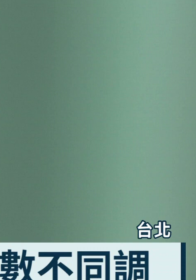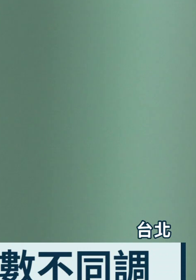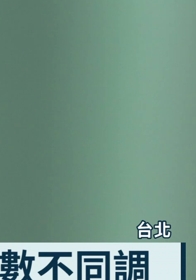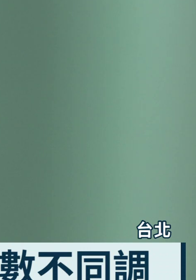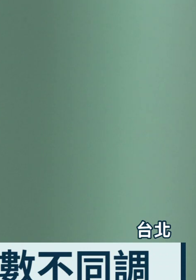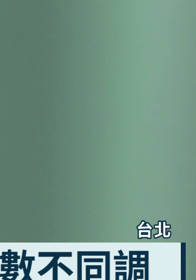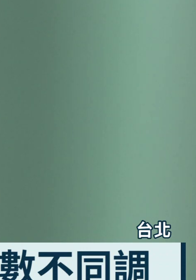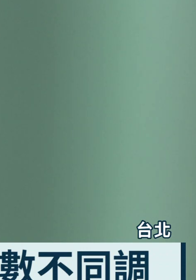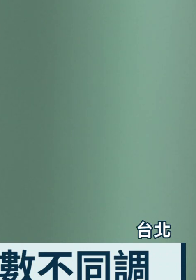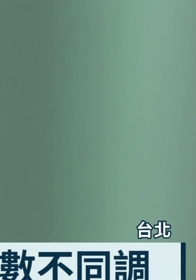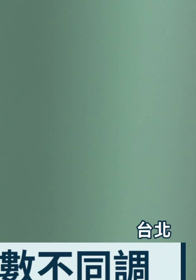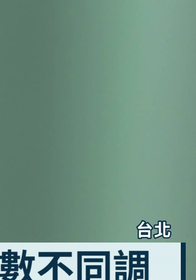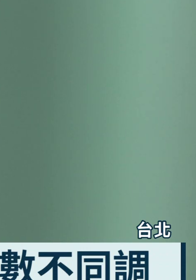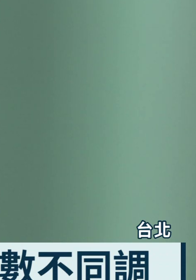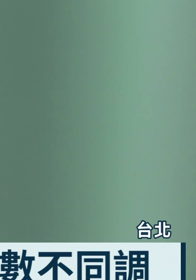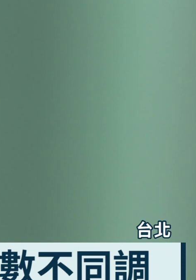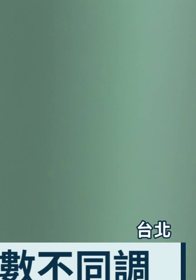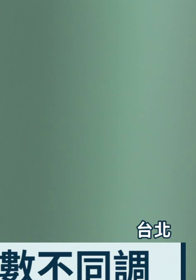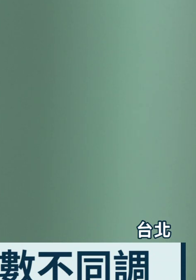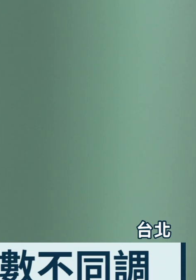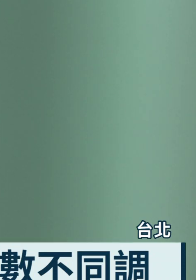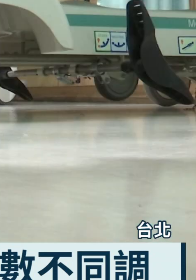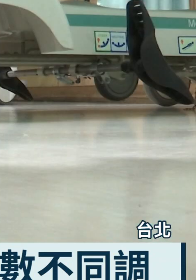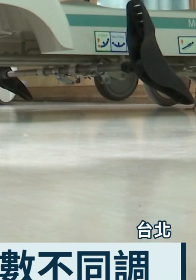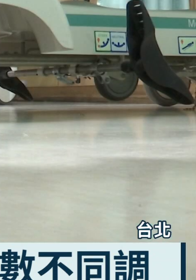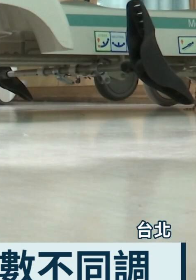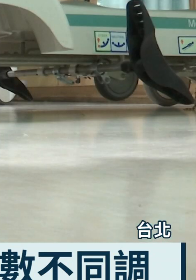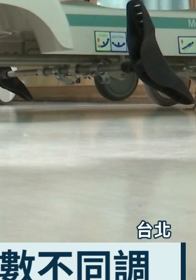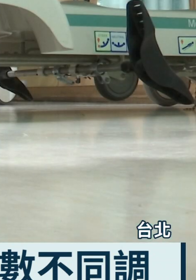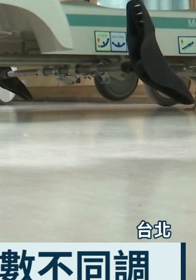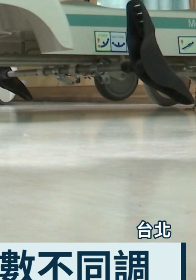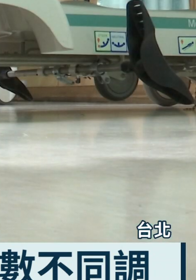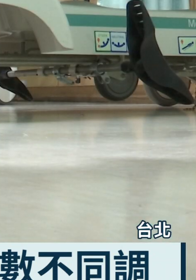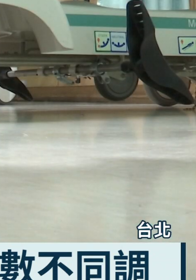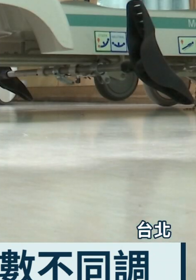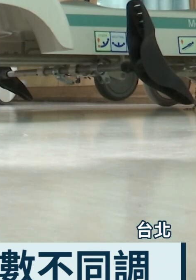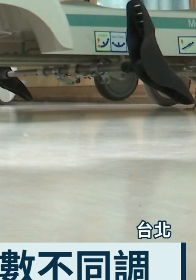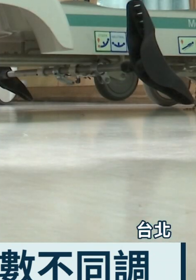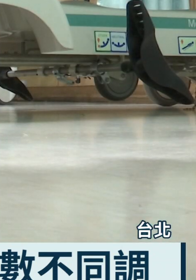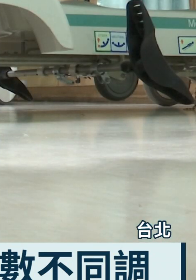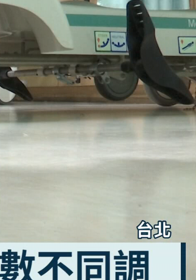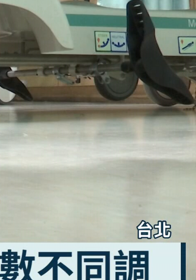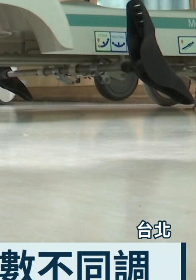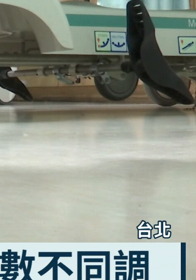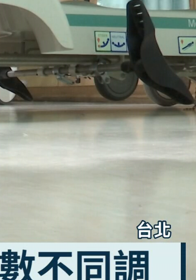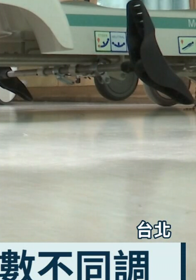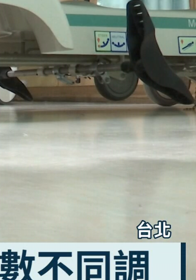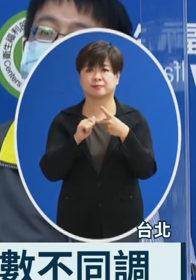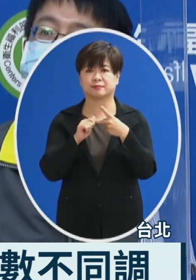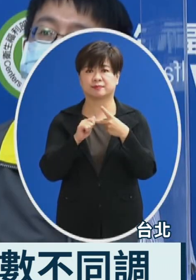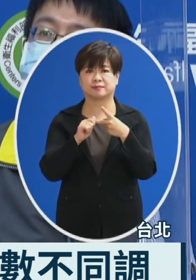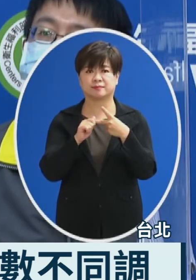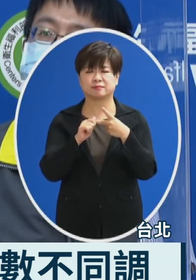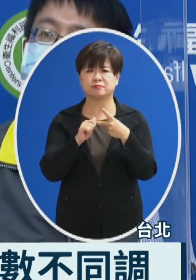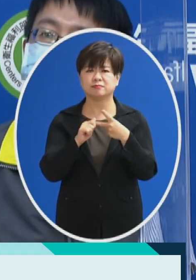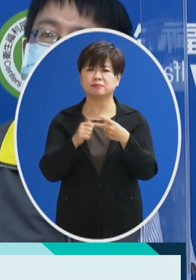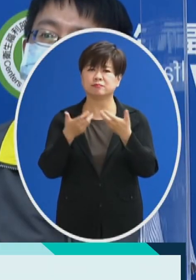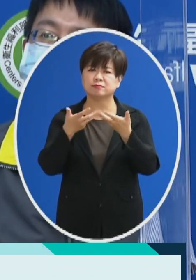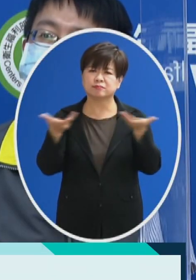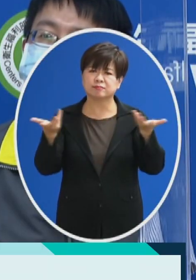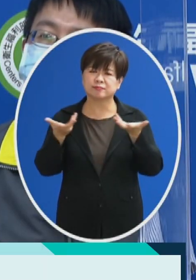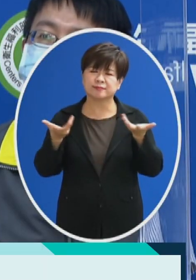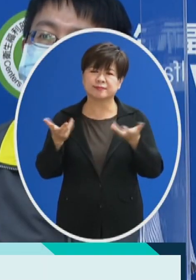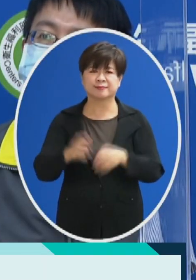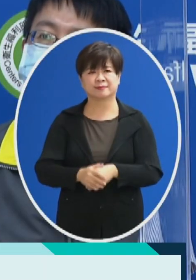数，北市和中央数字不同，柯文哲连续两天撂下狠话，但是指挥官陈时中的回应显得苦口婆心。 很多事情其实